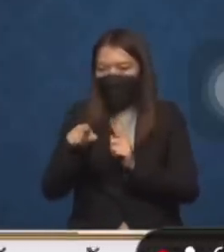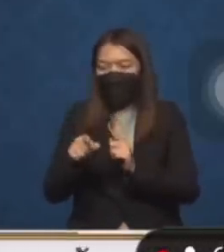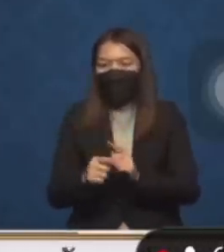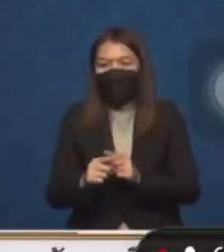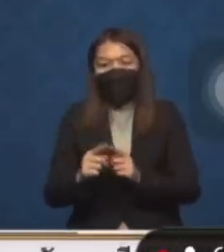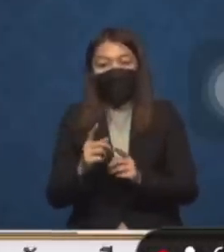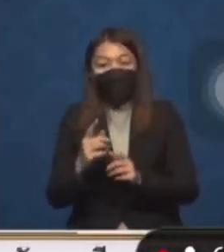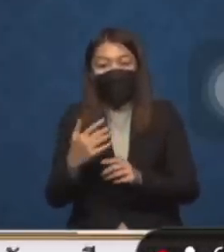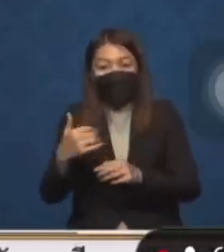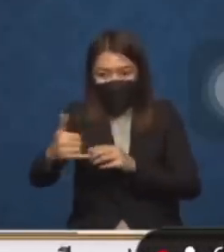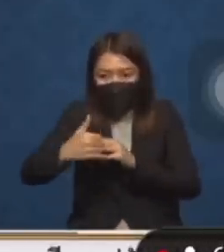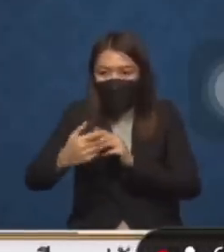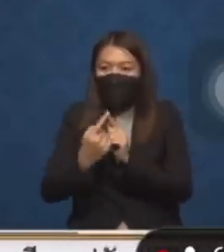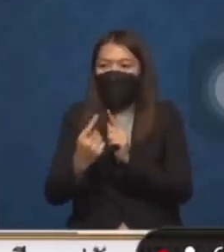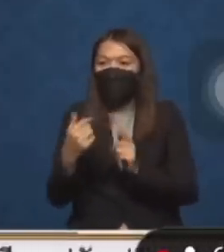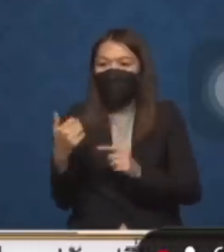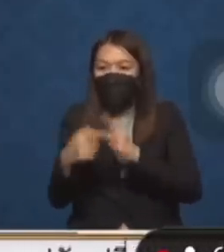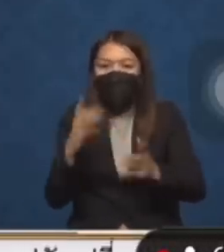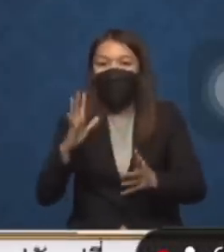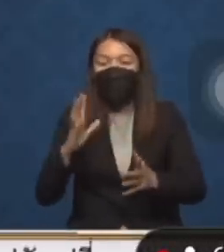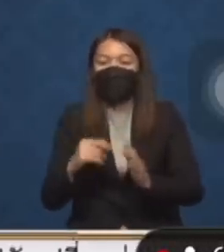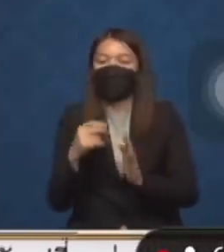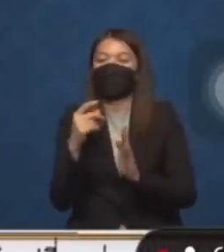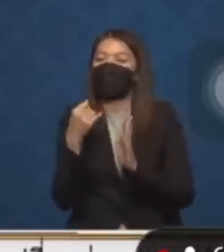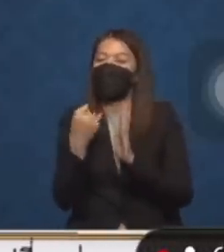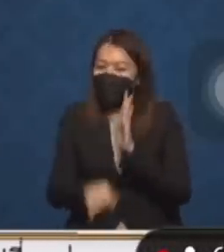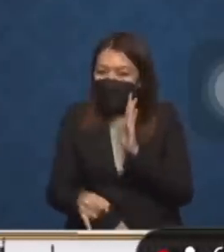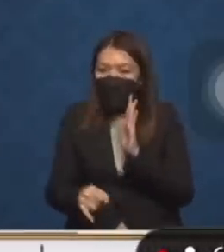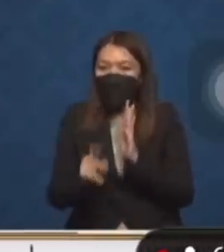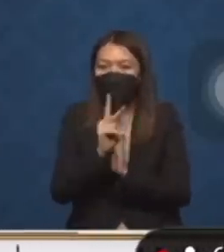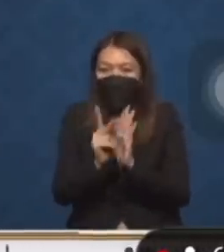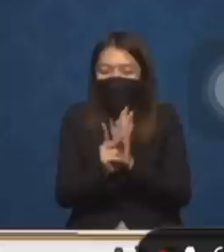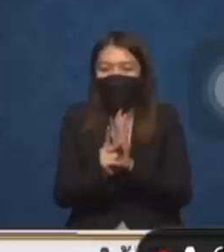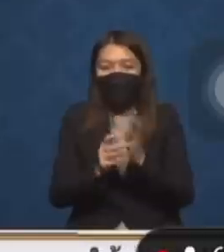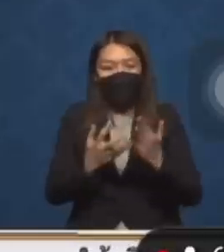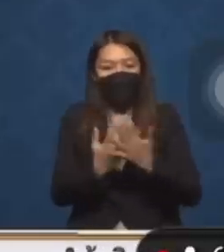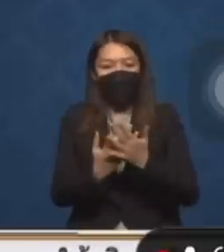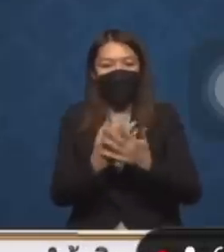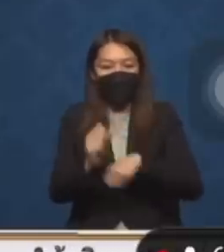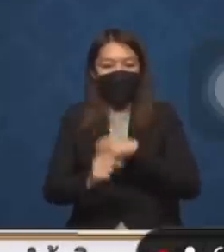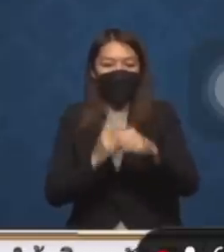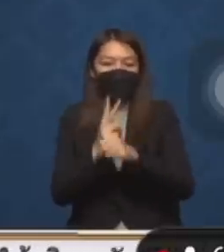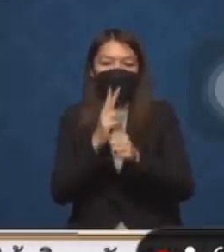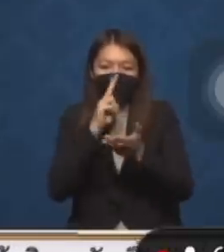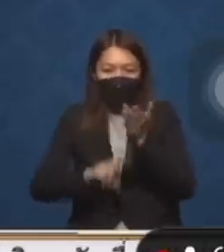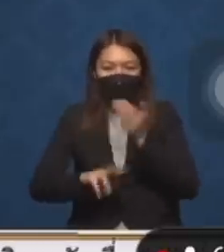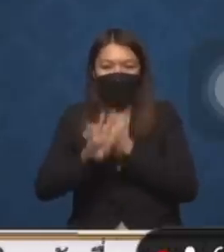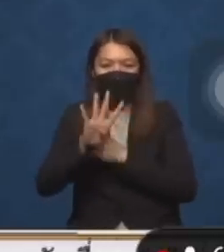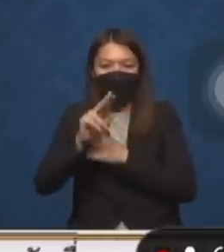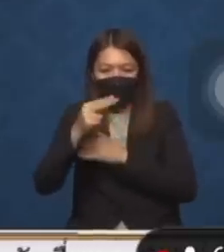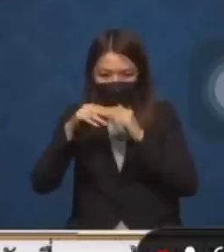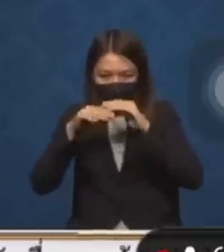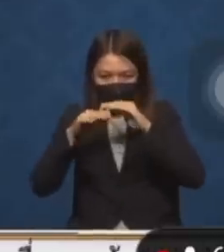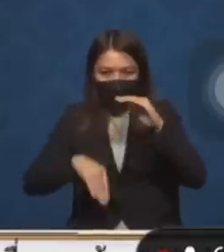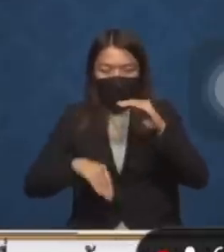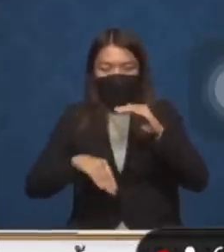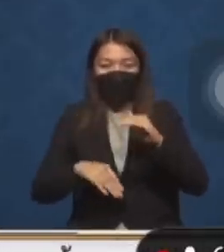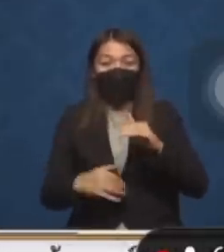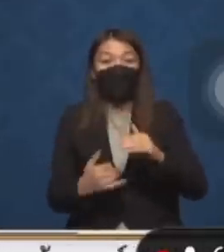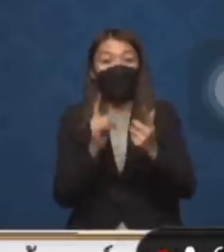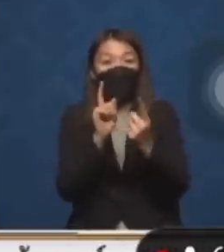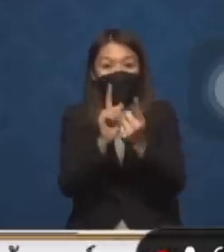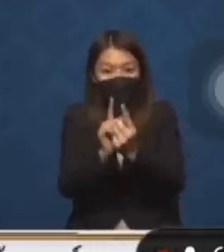ไปตามคำสั่งที่เรียกอมาก็จะมความผิดมีโษจำคกไม่เกิน 2 ปปรบไมเกิน 40,000 บาทถ้าหากวาไปแล้ว